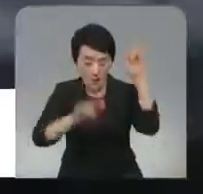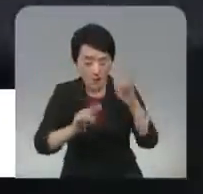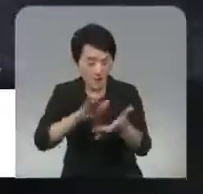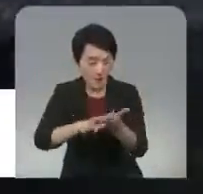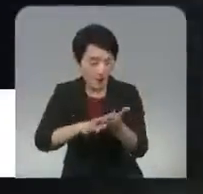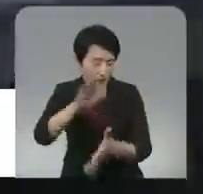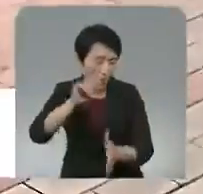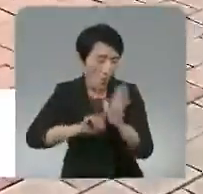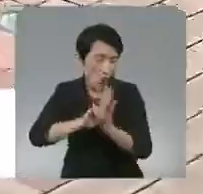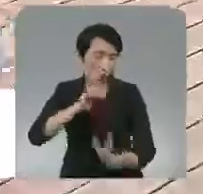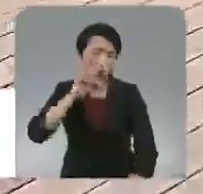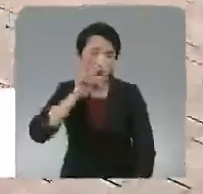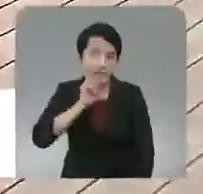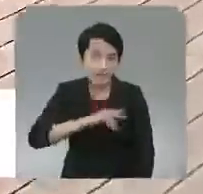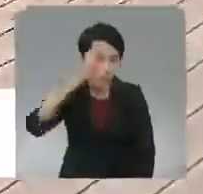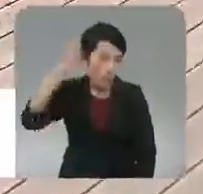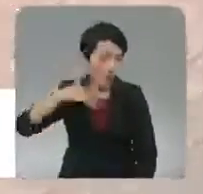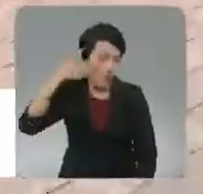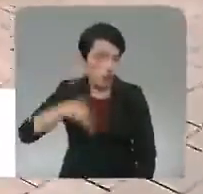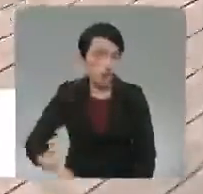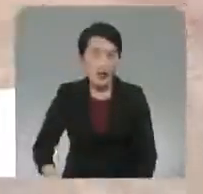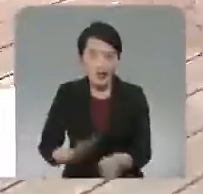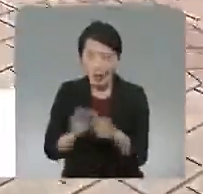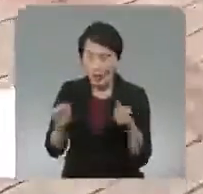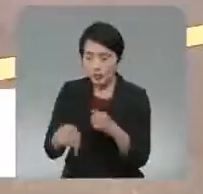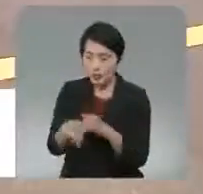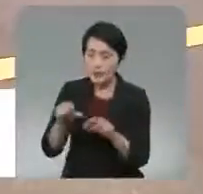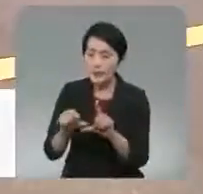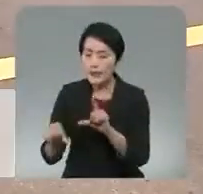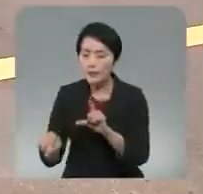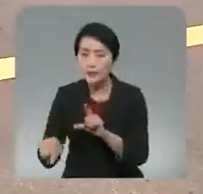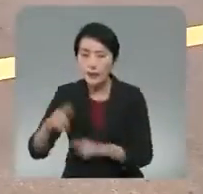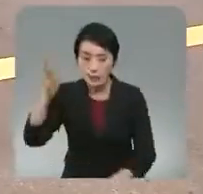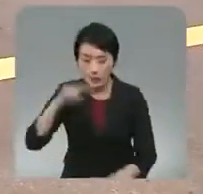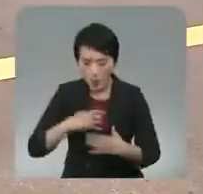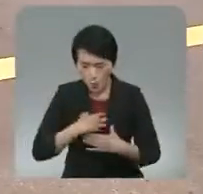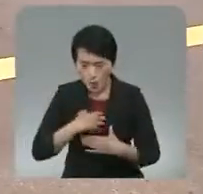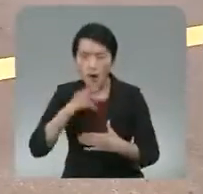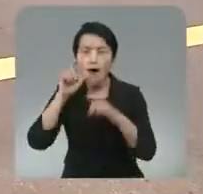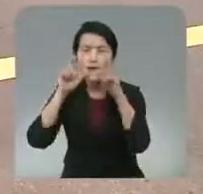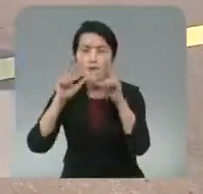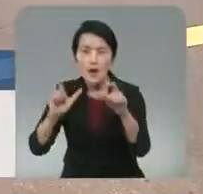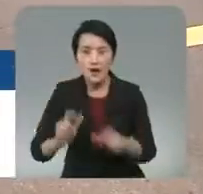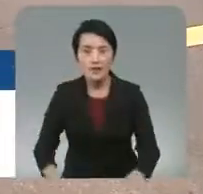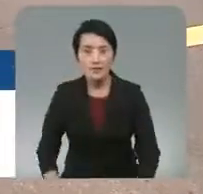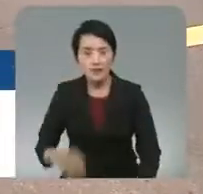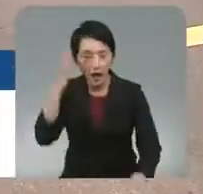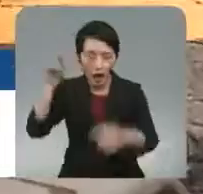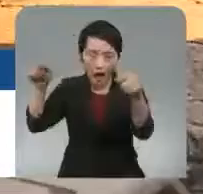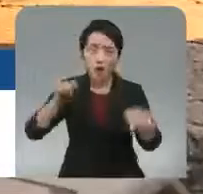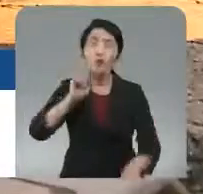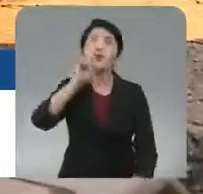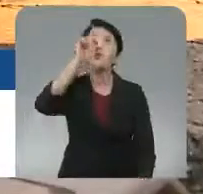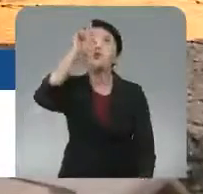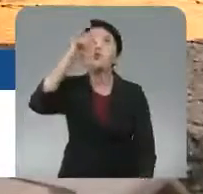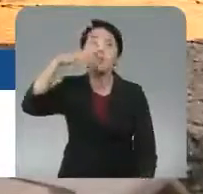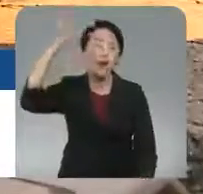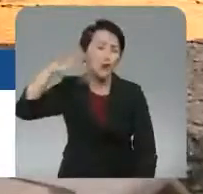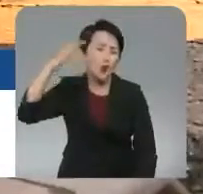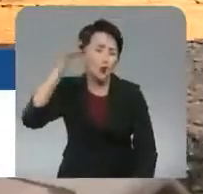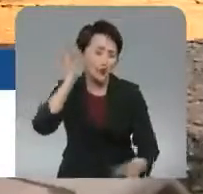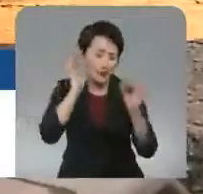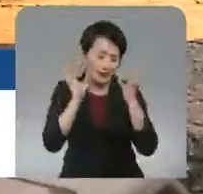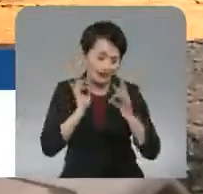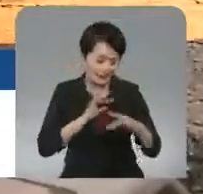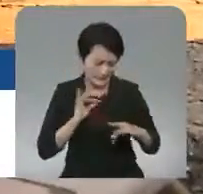de 3 jours, il a été étendu à la province de Jeolla du Sud et au centre du territoire. Certaines régions de la province de Gyeongsang du Sud ont